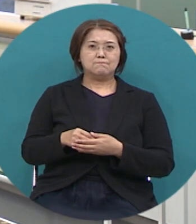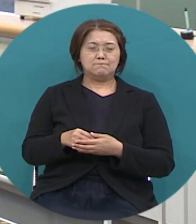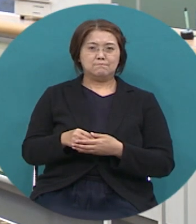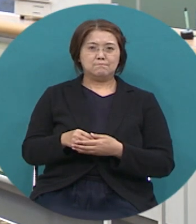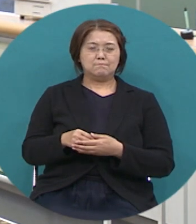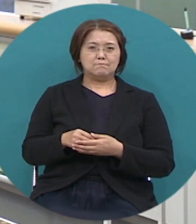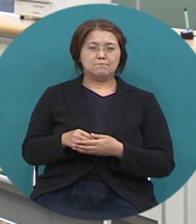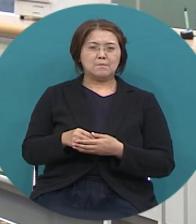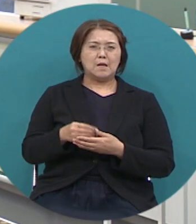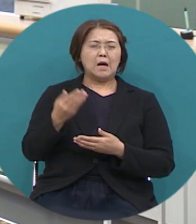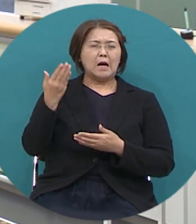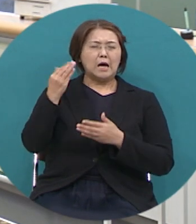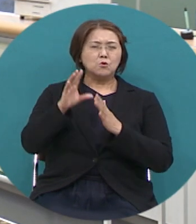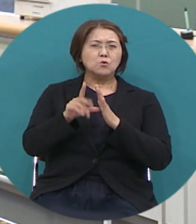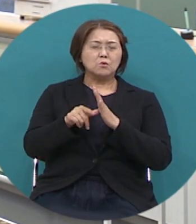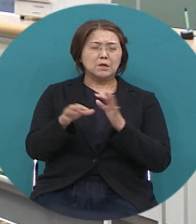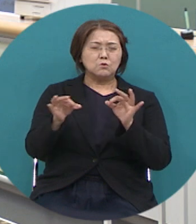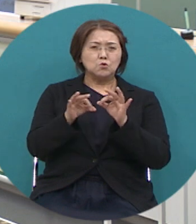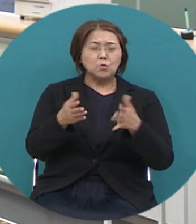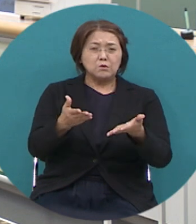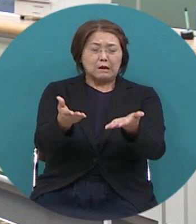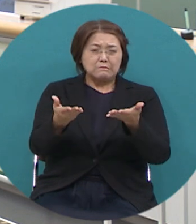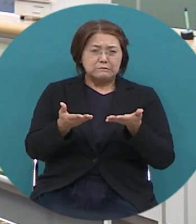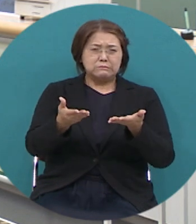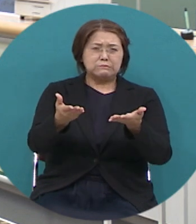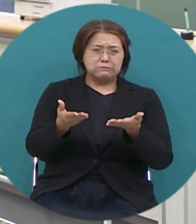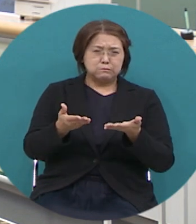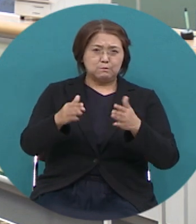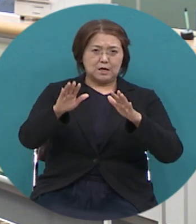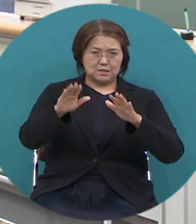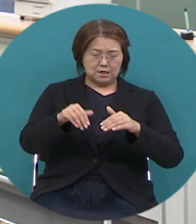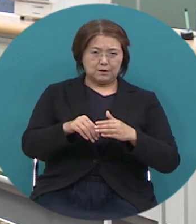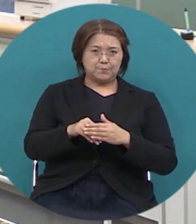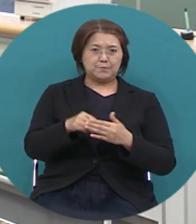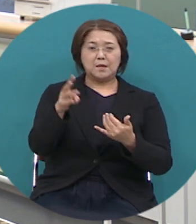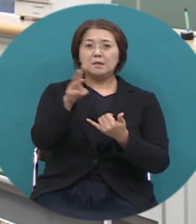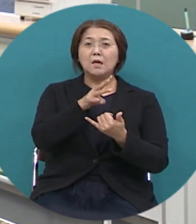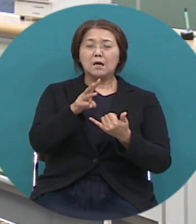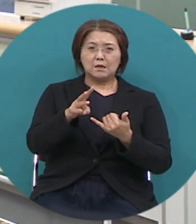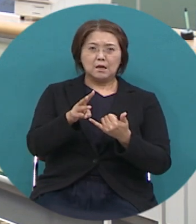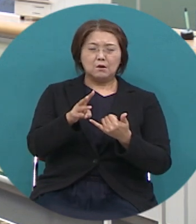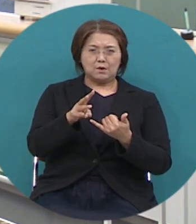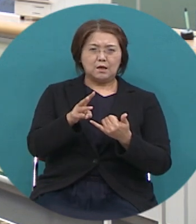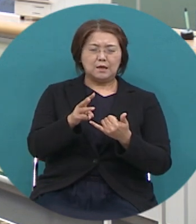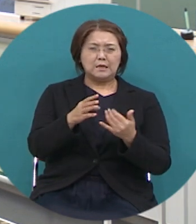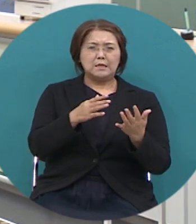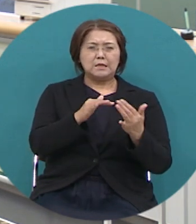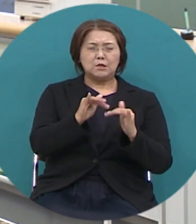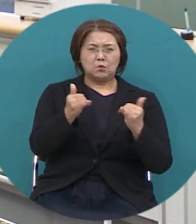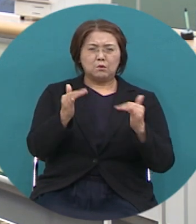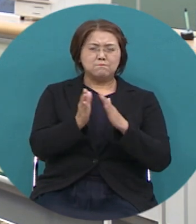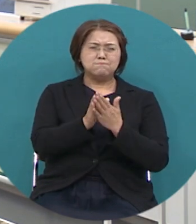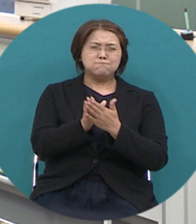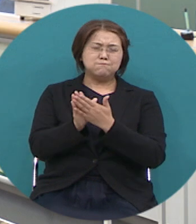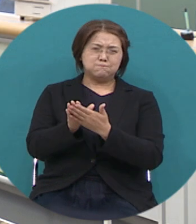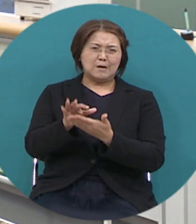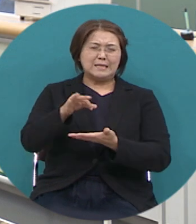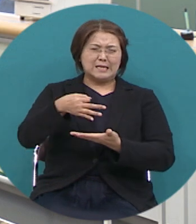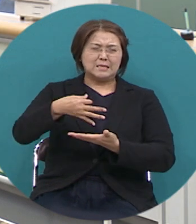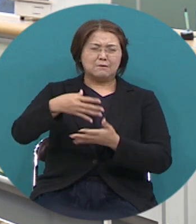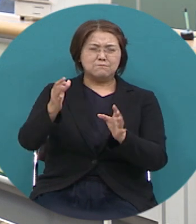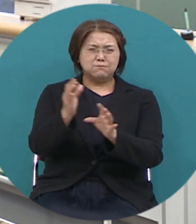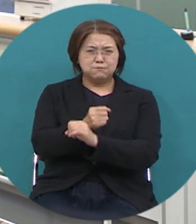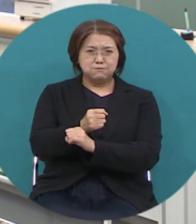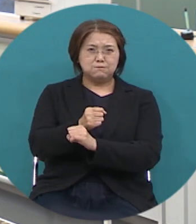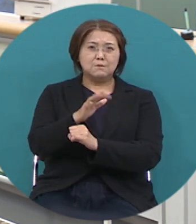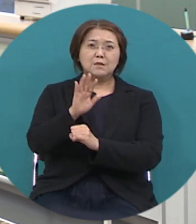あの時あの地震は突然やってきました。災害は時に多くの命や財産を奪いますが、日